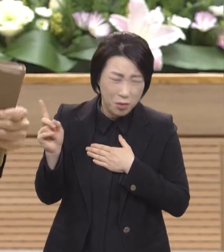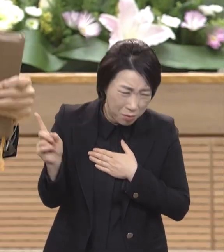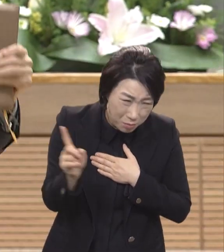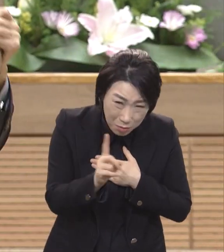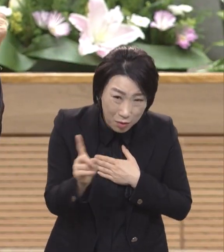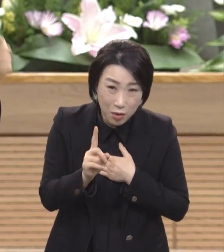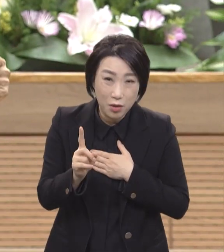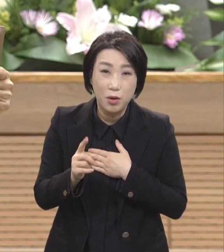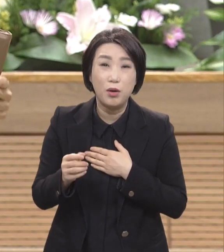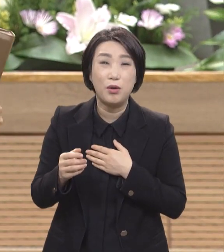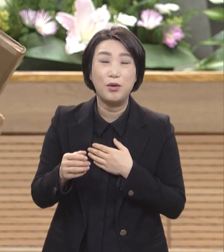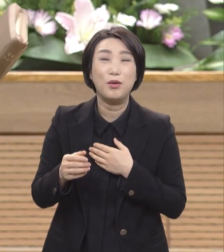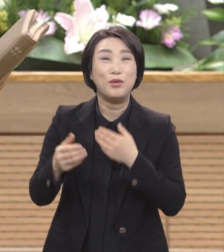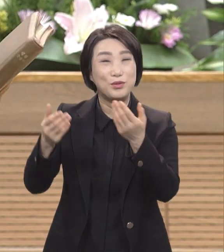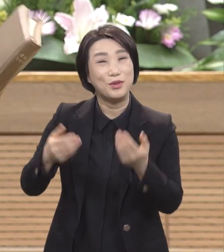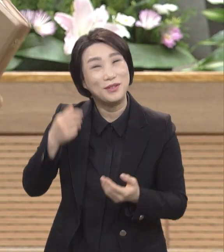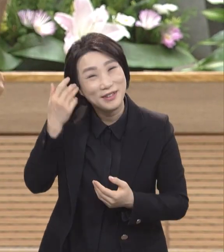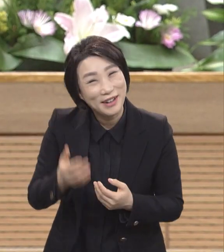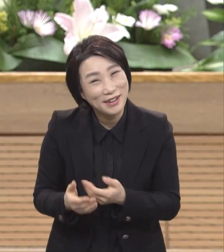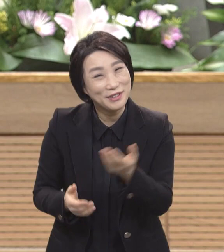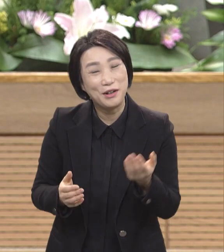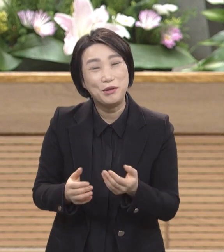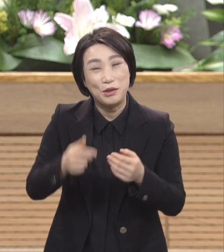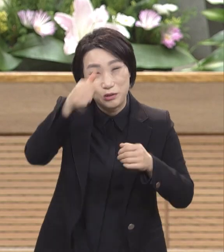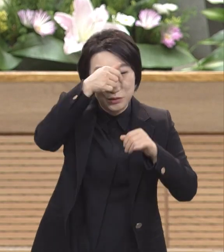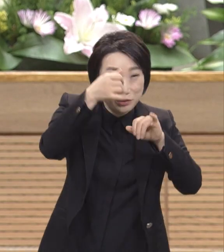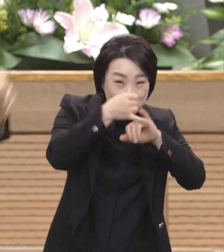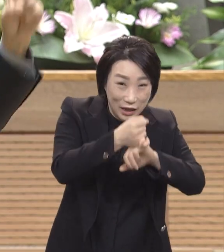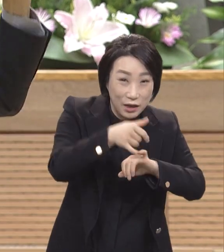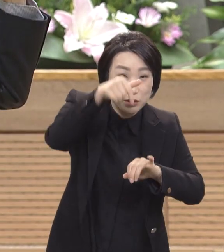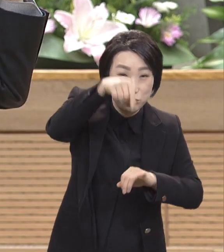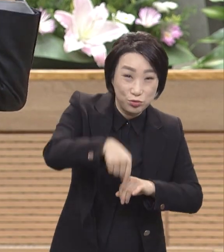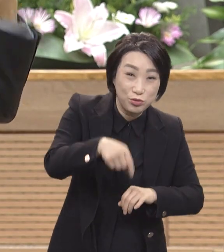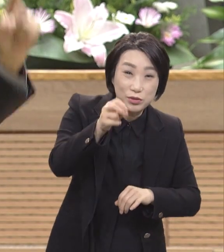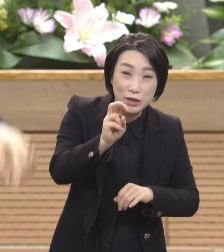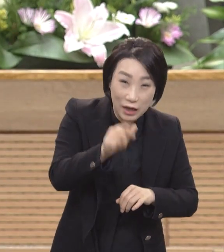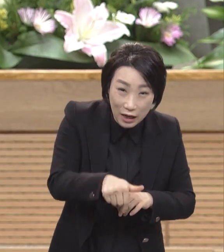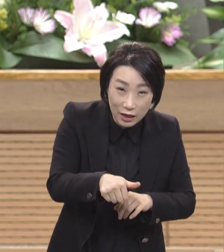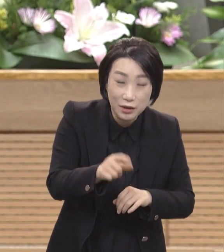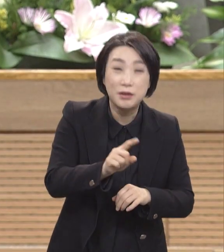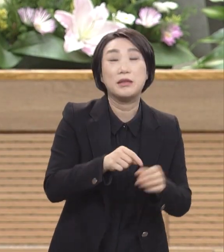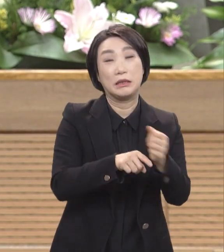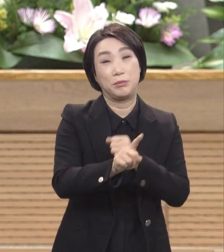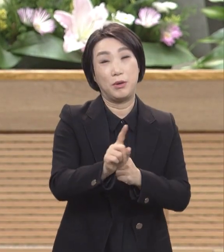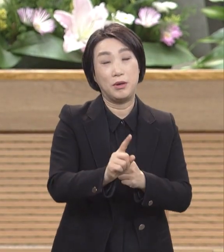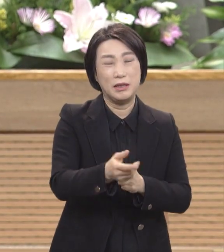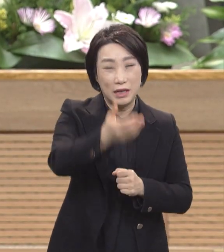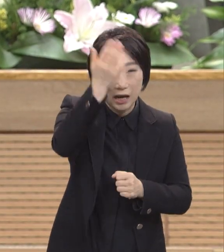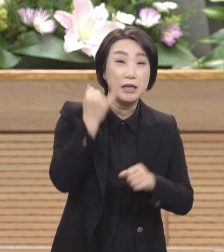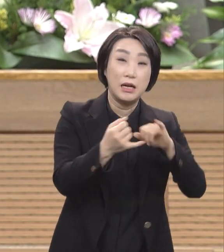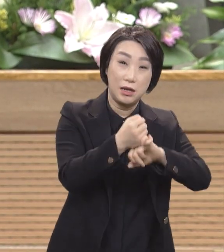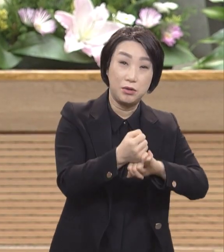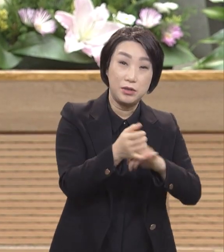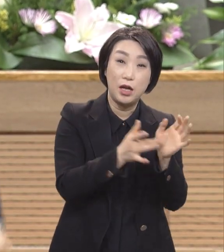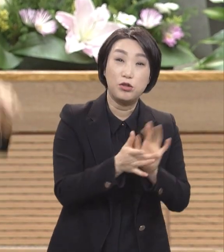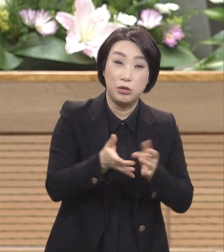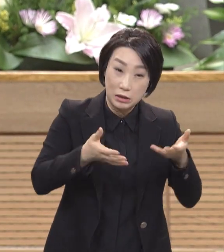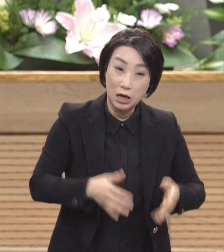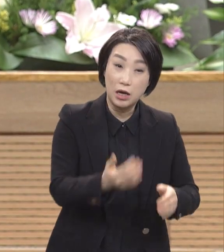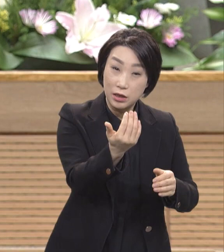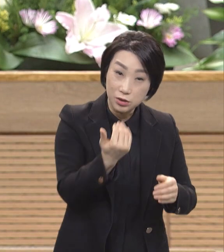무엇으로 주셨느냐. 이 구약이란 말은 옛날 약속, 예수님 오시기 전